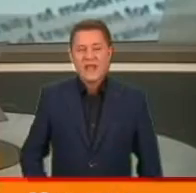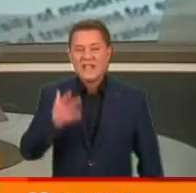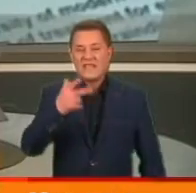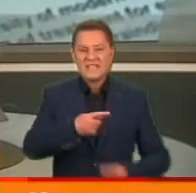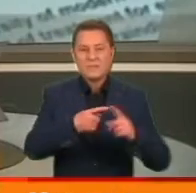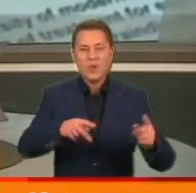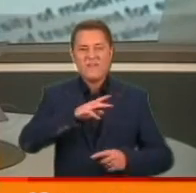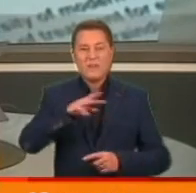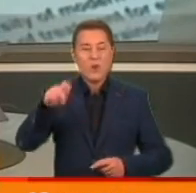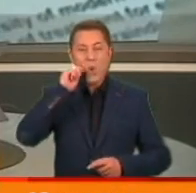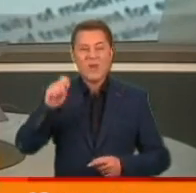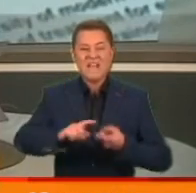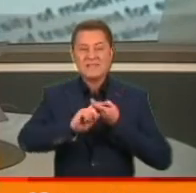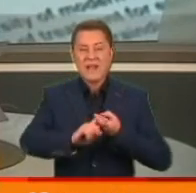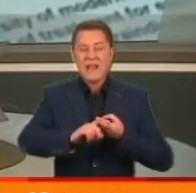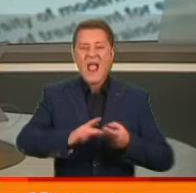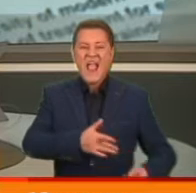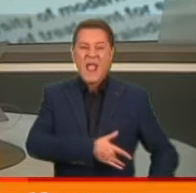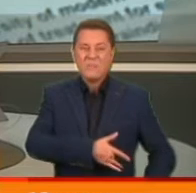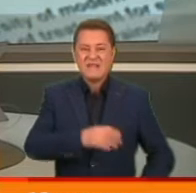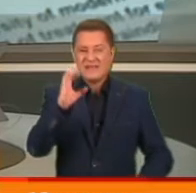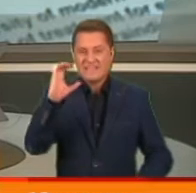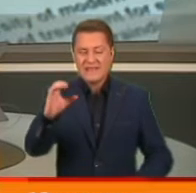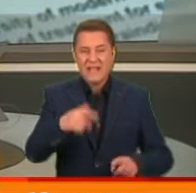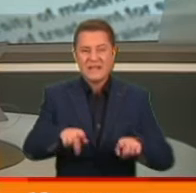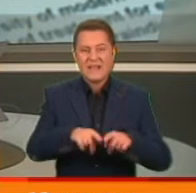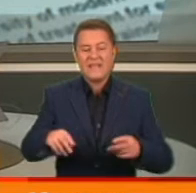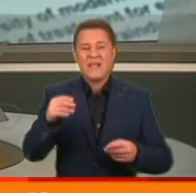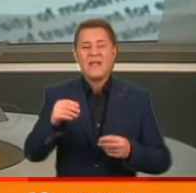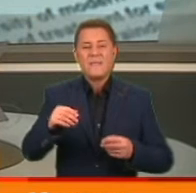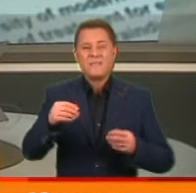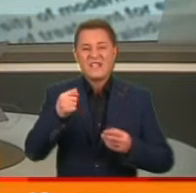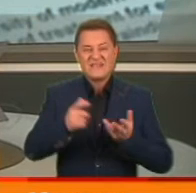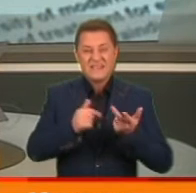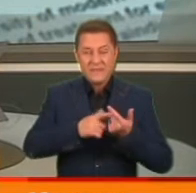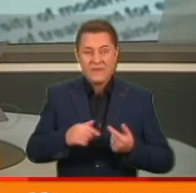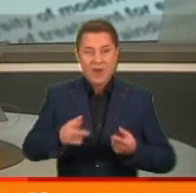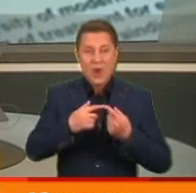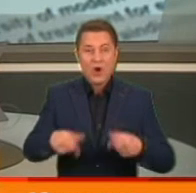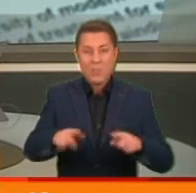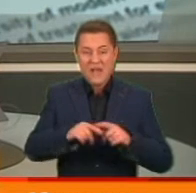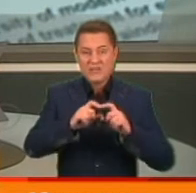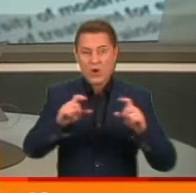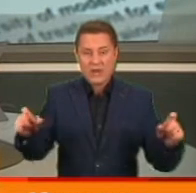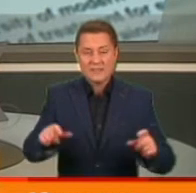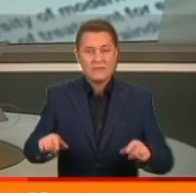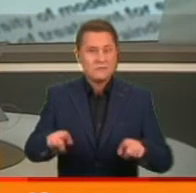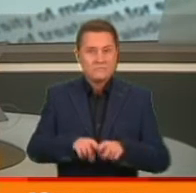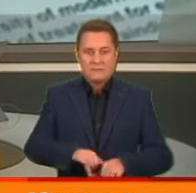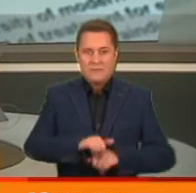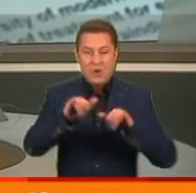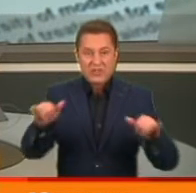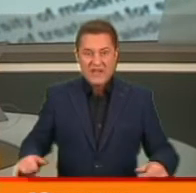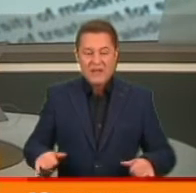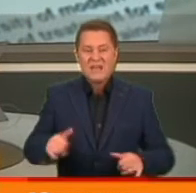3,5 мільйони українців заражені на гепатит С. Такі цифри називають громадські організації. Стрімке поширення цієї смертельної недуги,